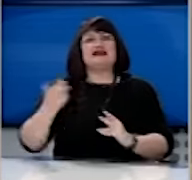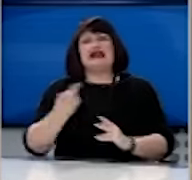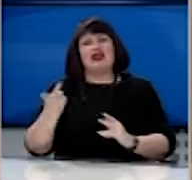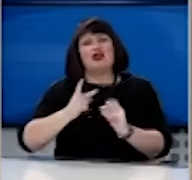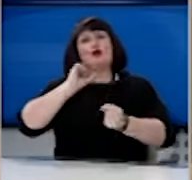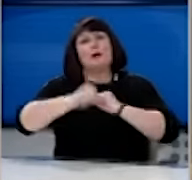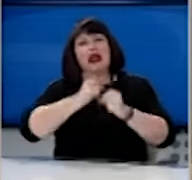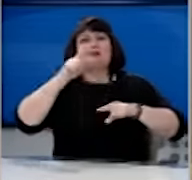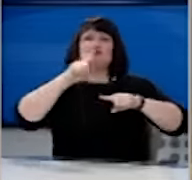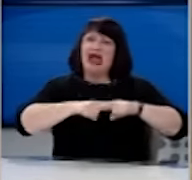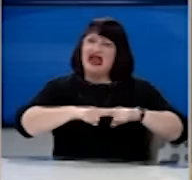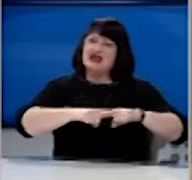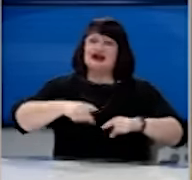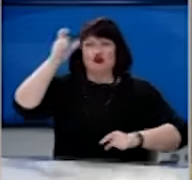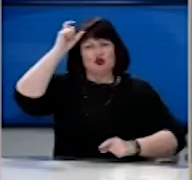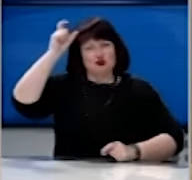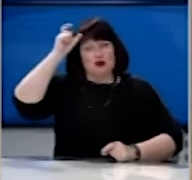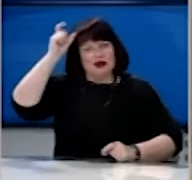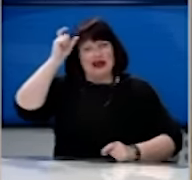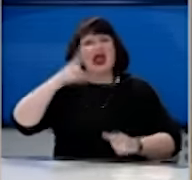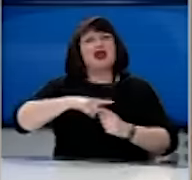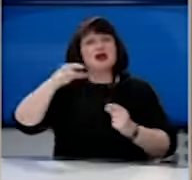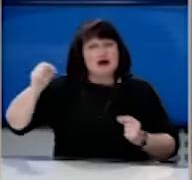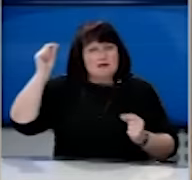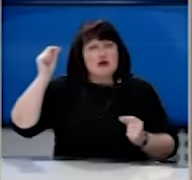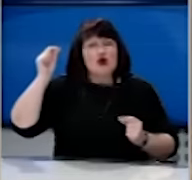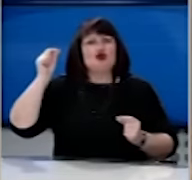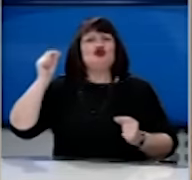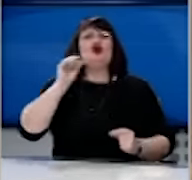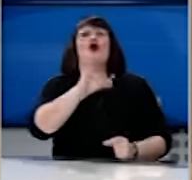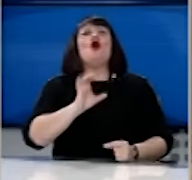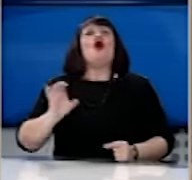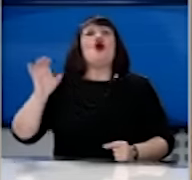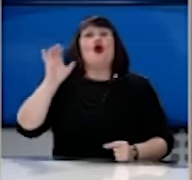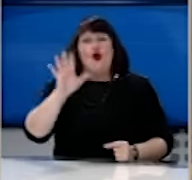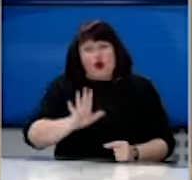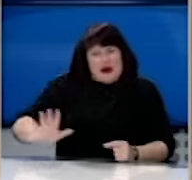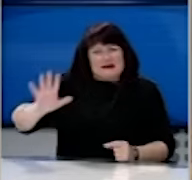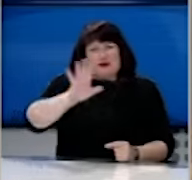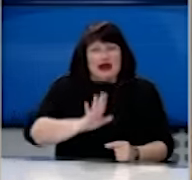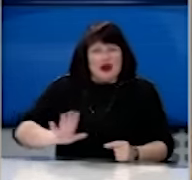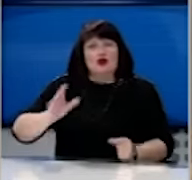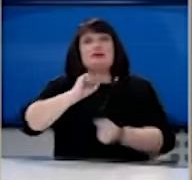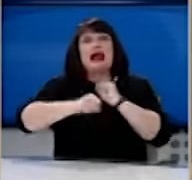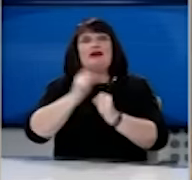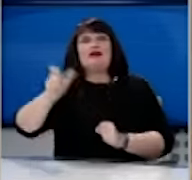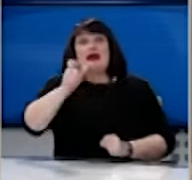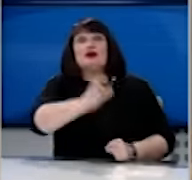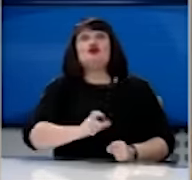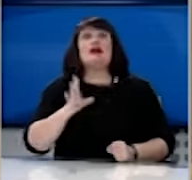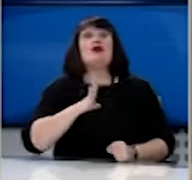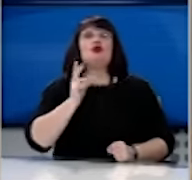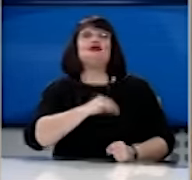λαών Ελλάδας, Τουρκίας, Κύπρου, των άλλων χωρών της λαών της περιοχής για τα δικά